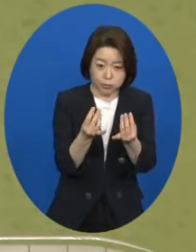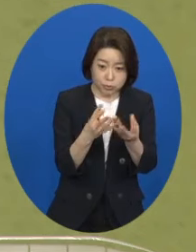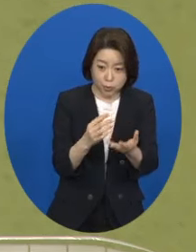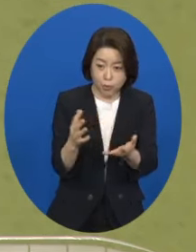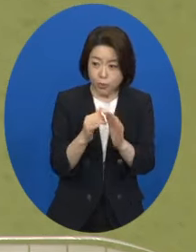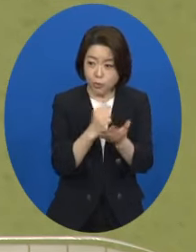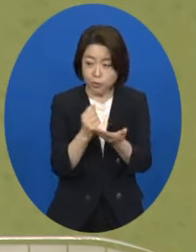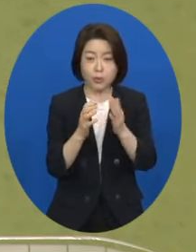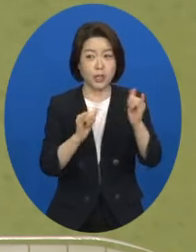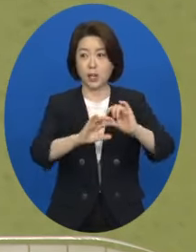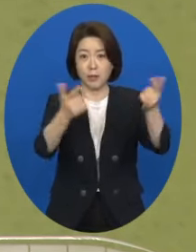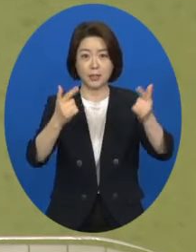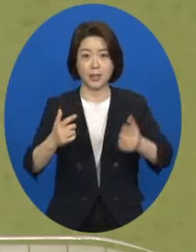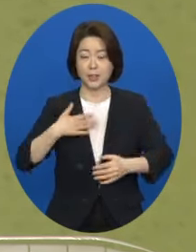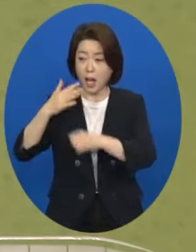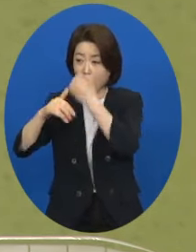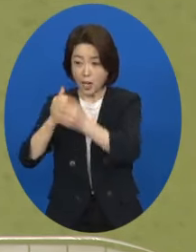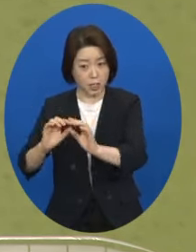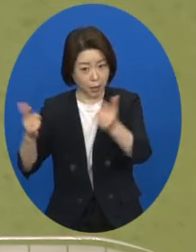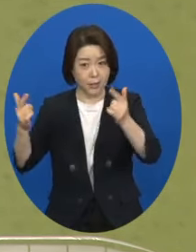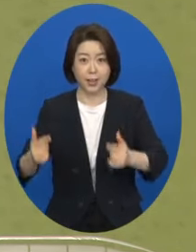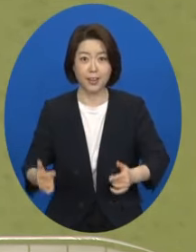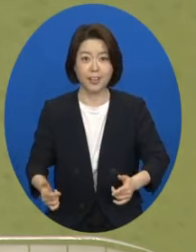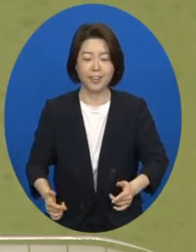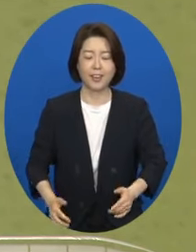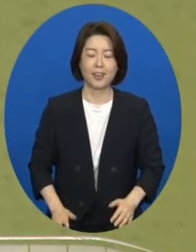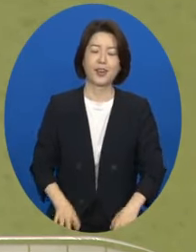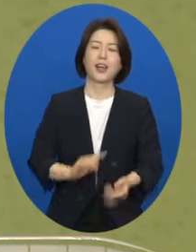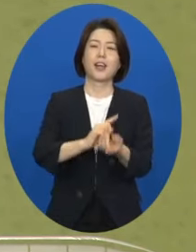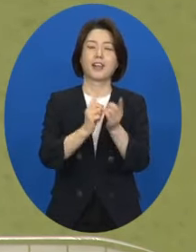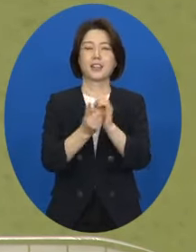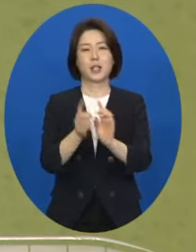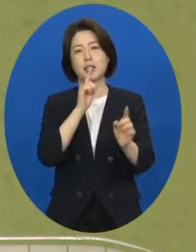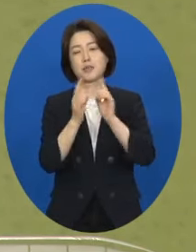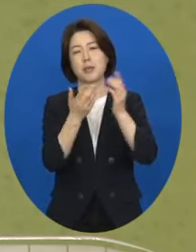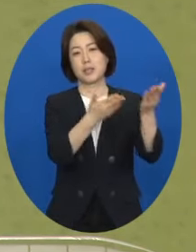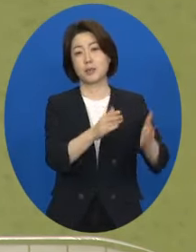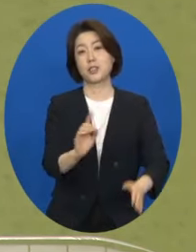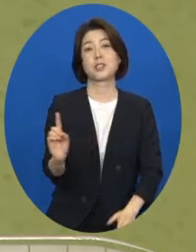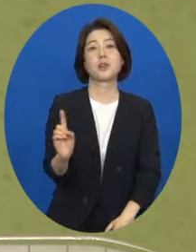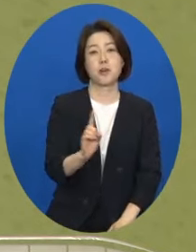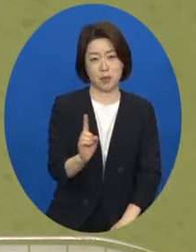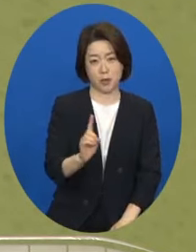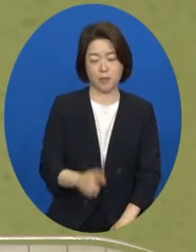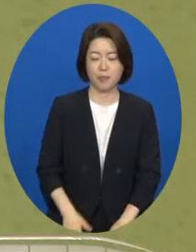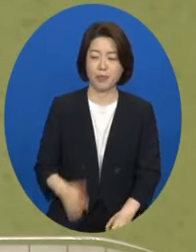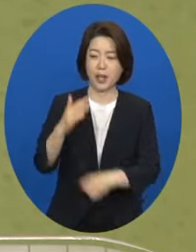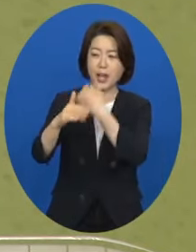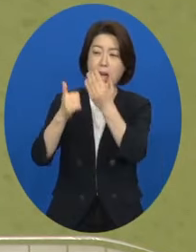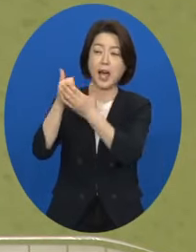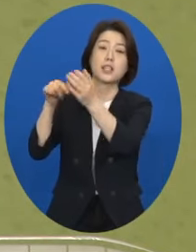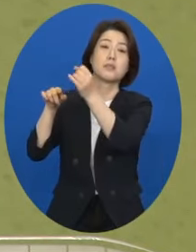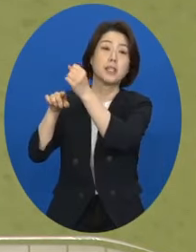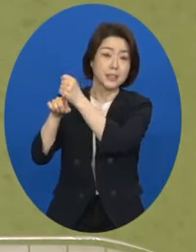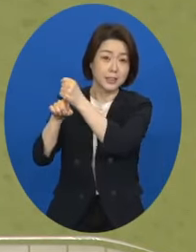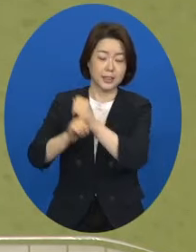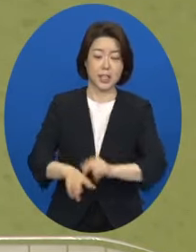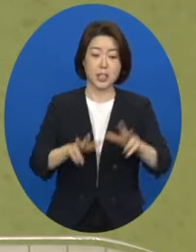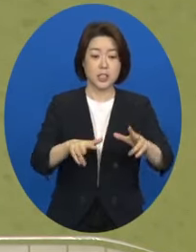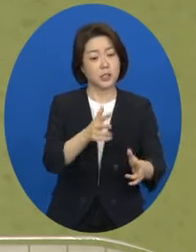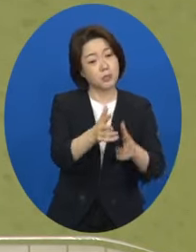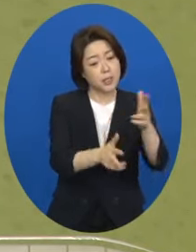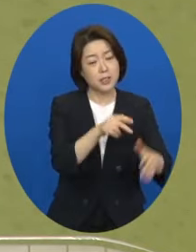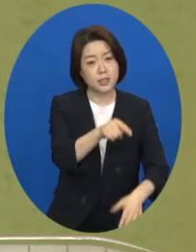하나님도 아니고 대신에 제가 이런 이야기를 말씀을 드렸습니다. 하나님의 뜻이 지금 이